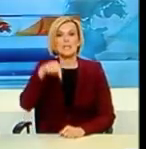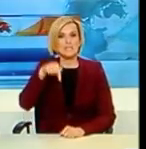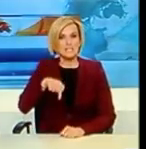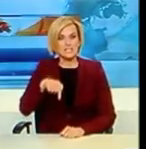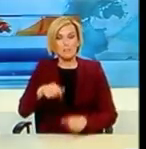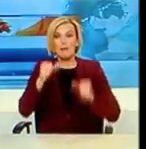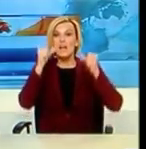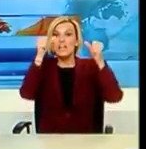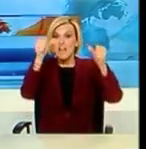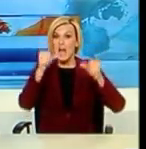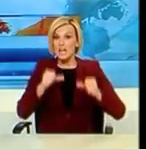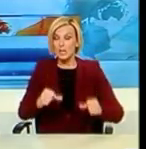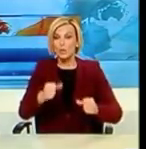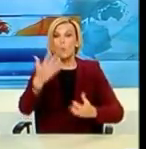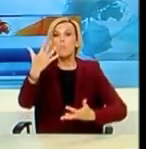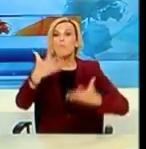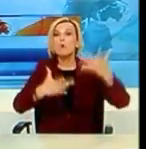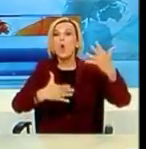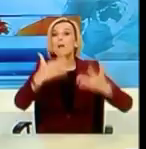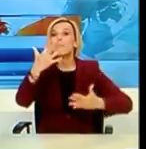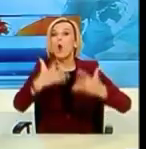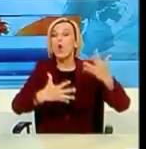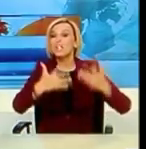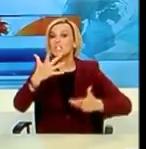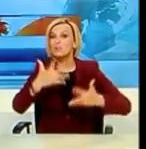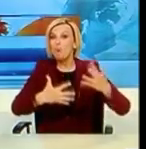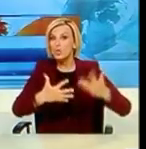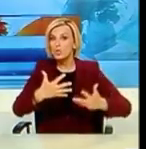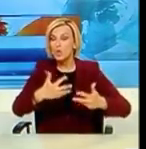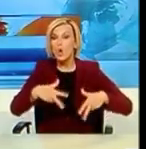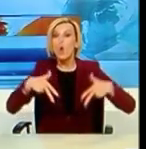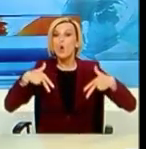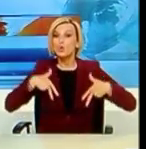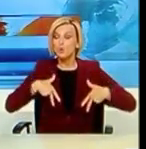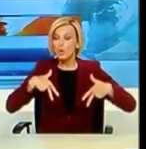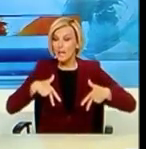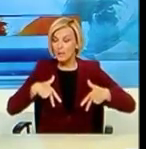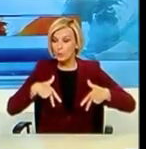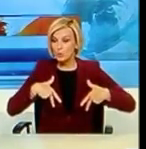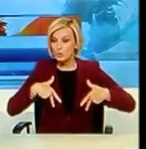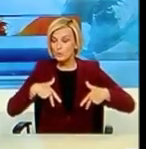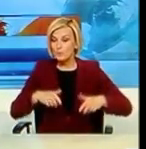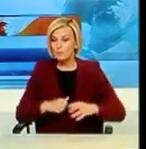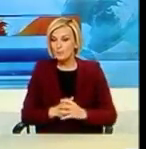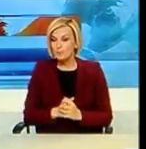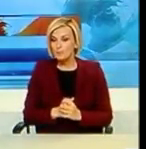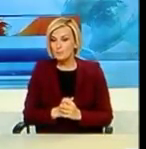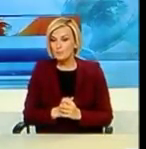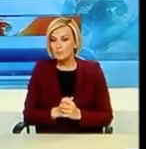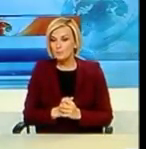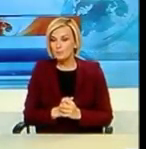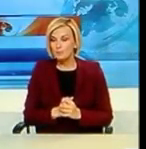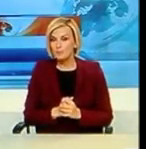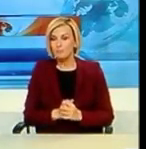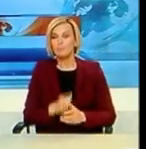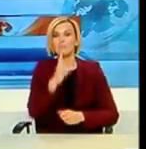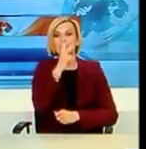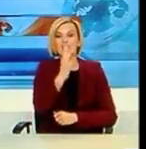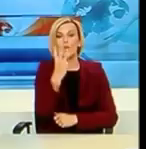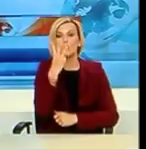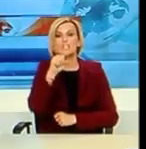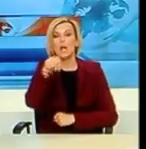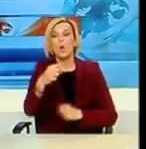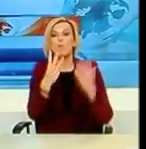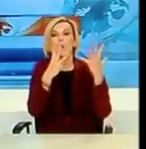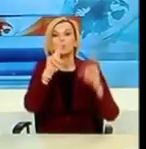ότι ο προπολογισμός του κράτους αναθεωρείται. Έτσι, πέραν των μέτρων που έχουν ήδη δρομολογηθεί, ύψους 3,8 δις,